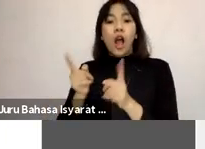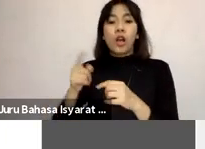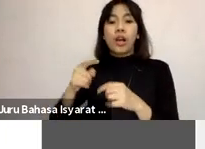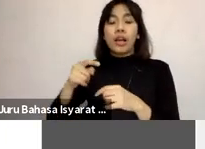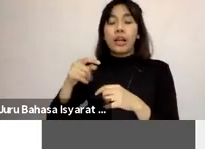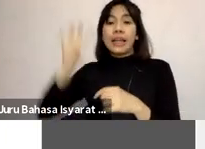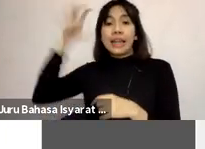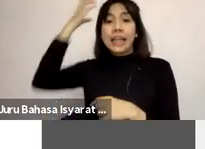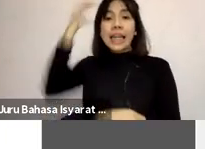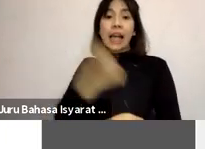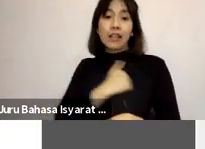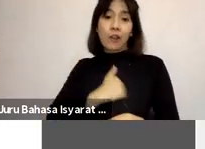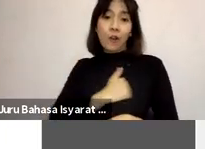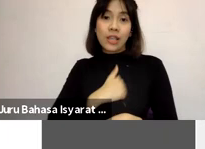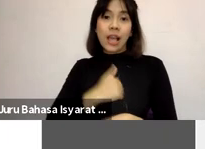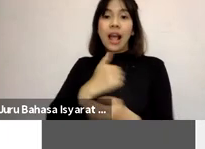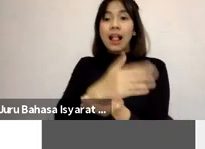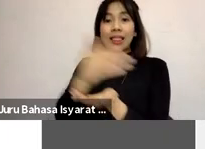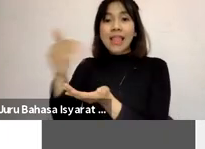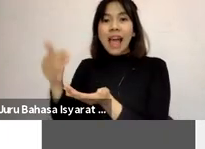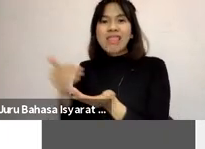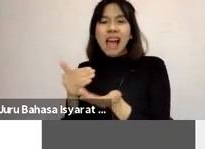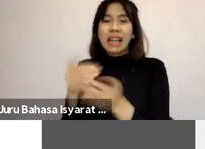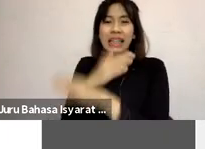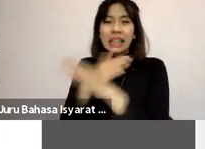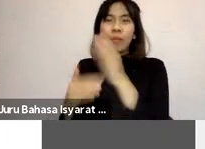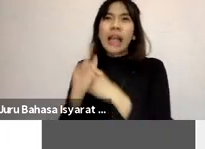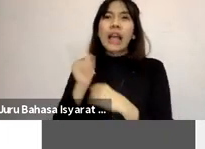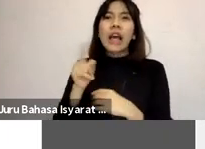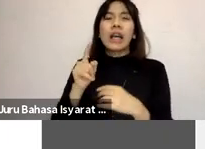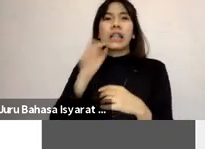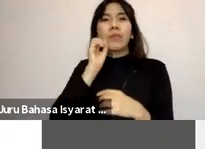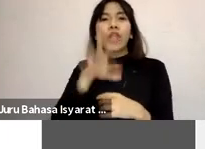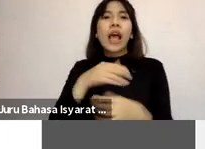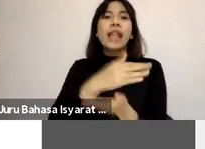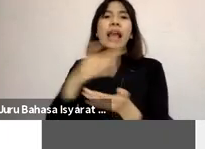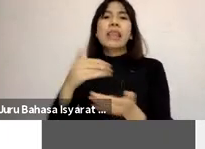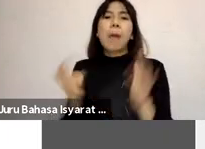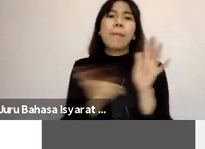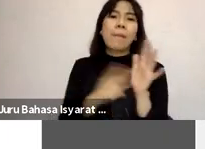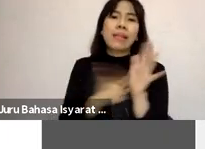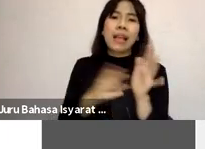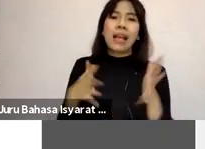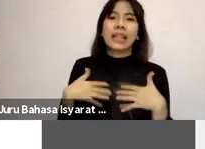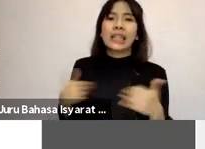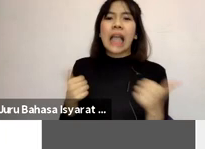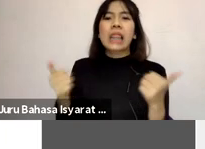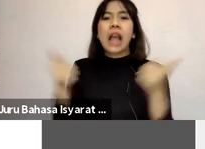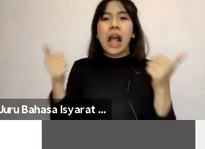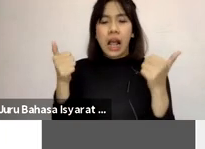sosial padahal Diva gede itu pengalaman saya di KPI meningkat jumlahnya jauh lebih besar